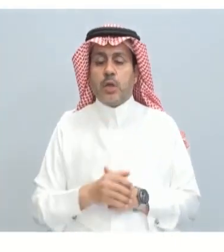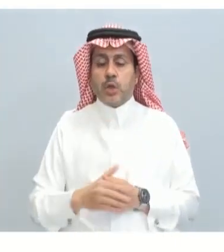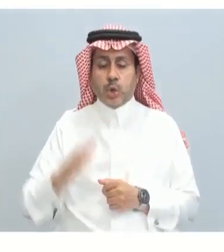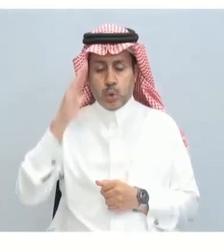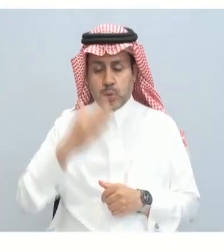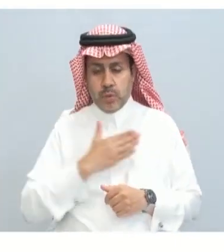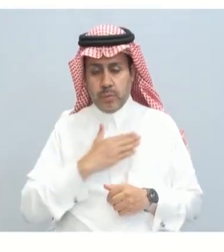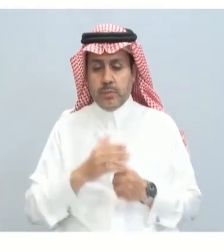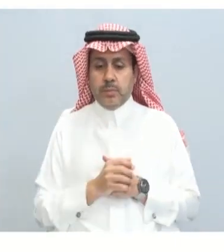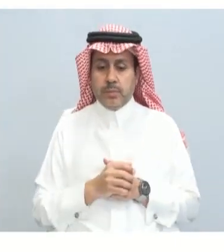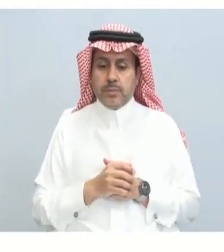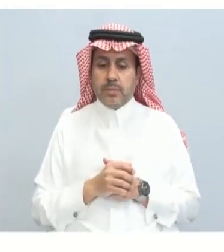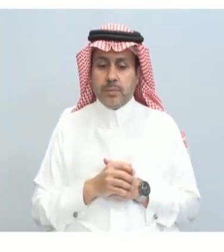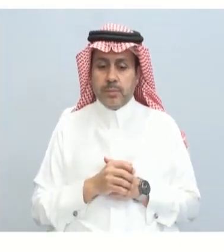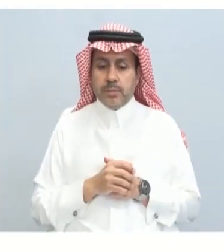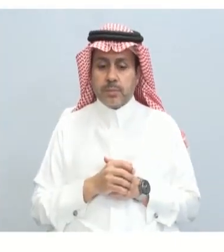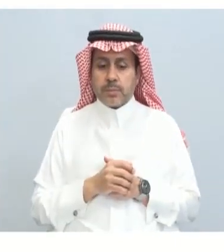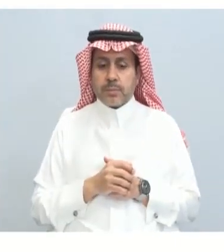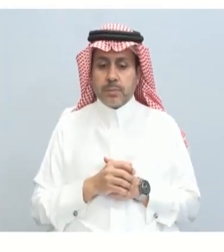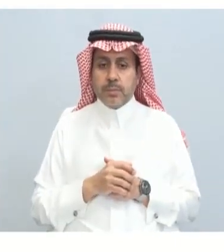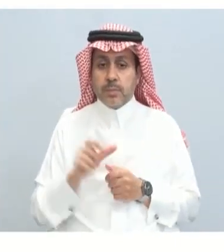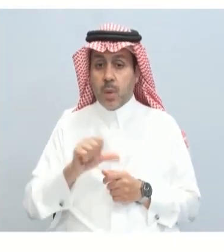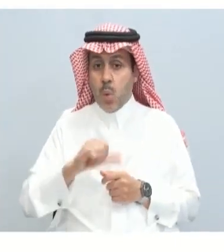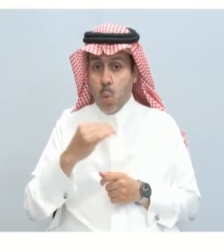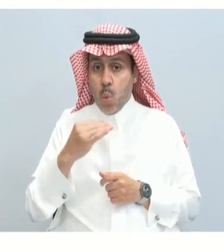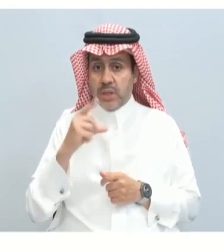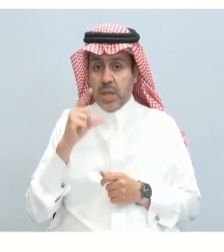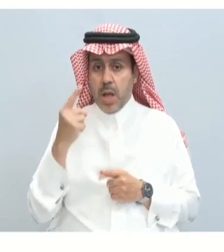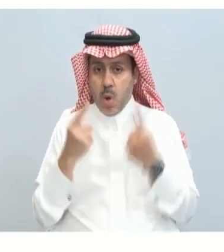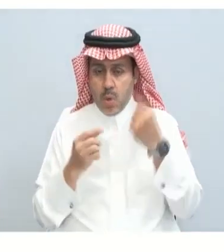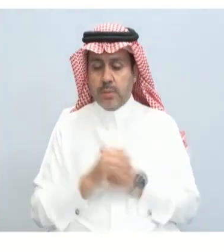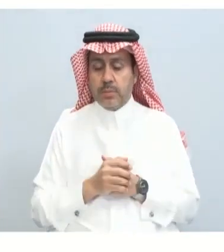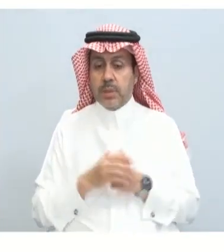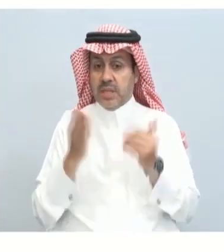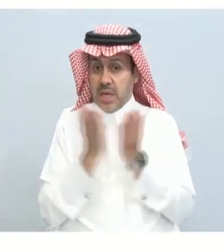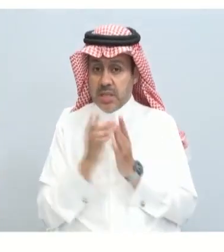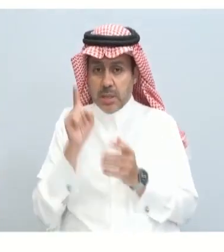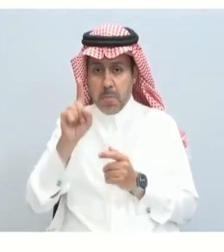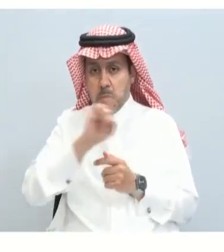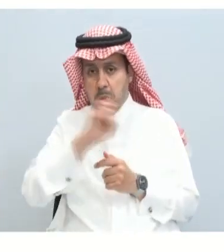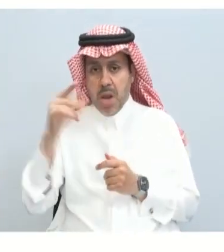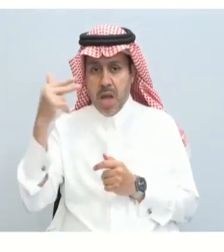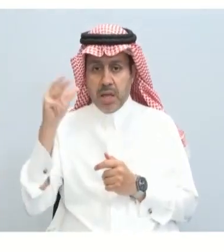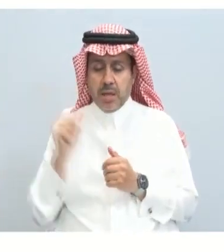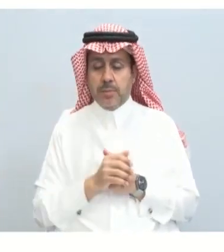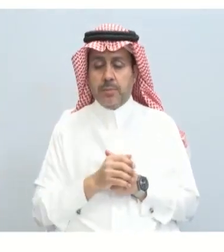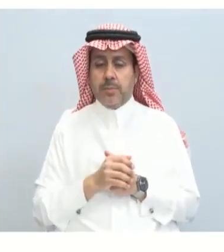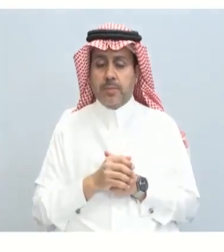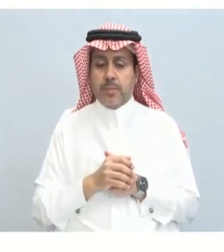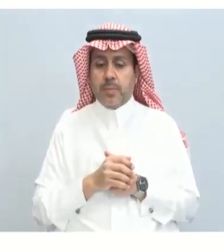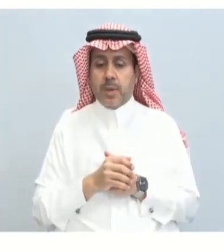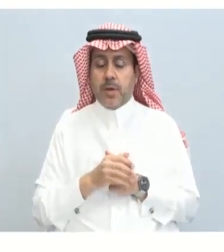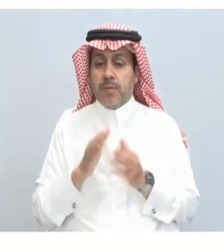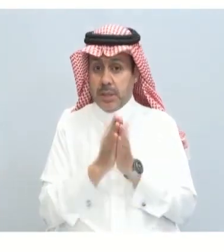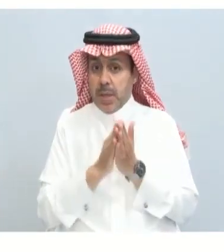السويلم نحن في الوحده الاولى دراسات بلاغيه بعنوان دراسات بلاغيه ونحن عرفنا ايضا من الكتاب